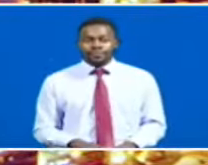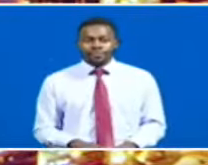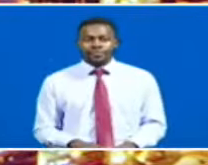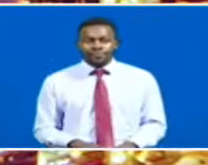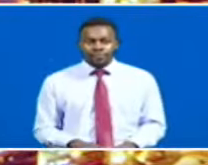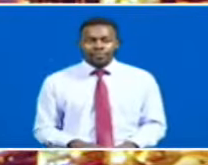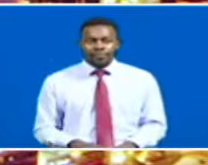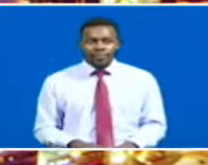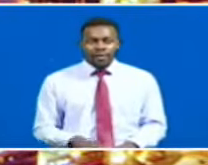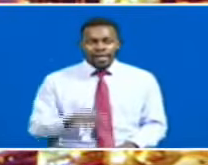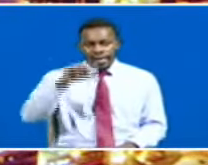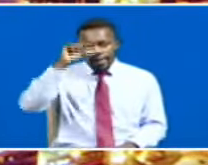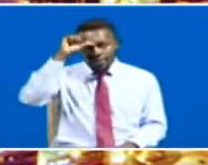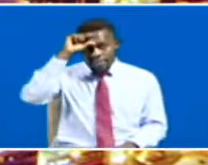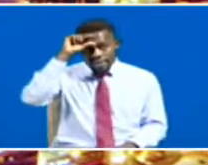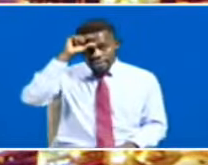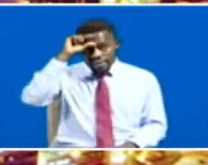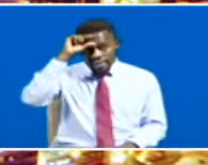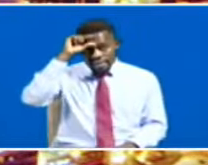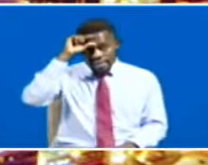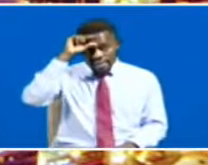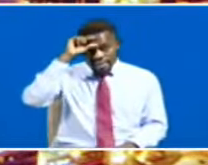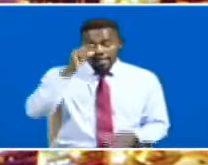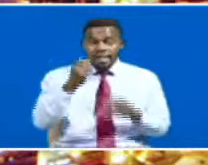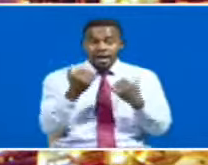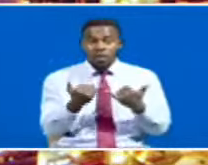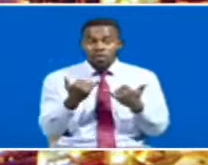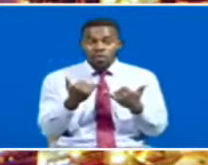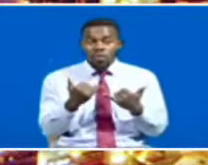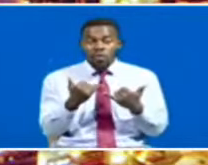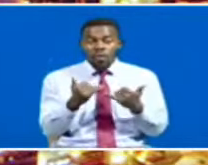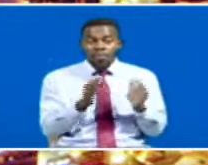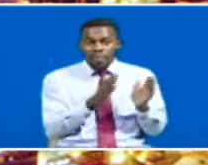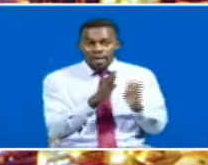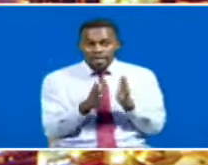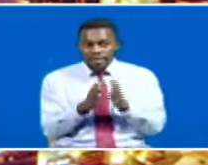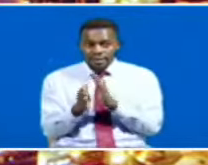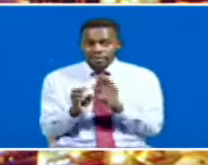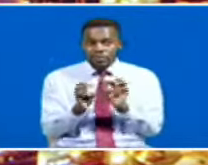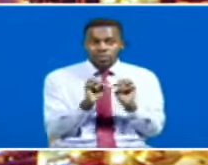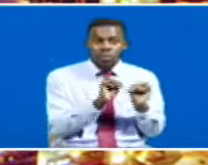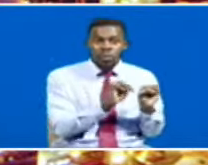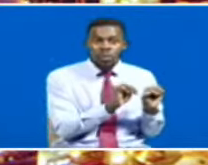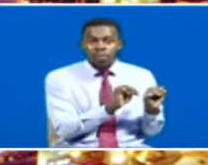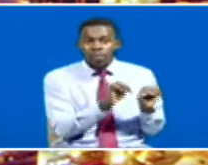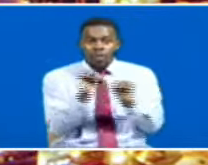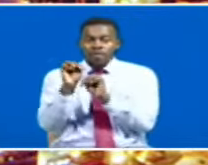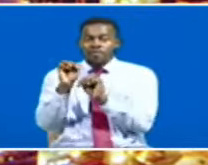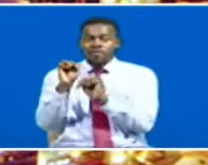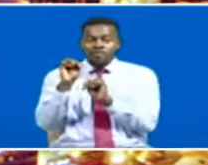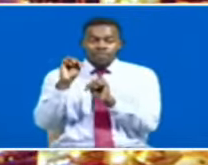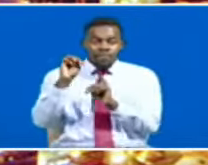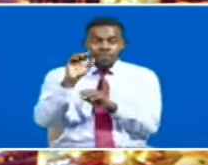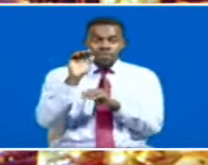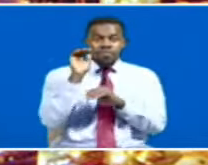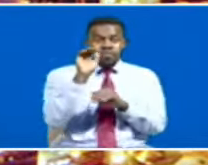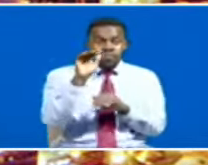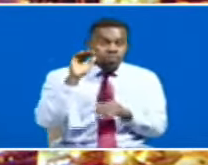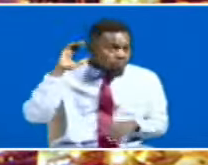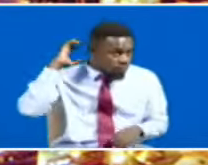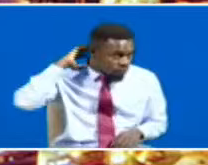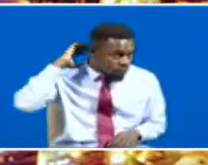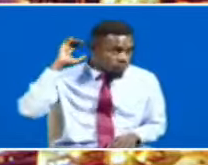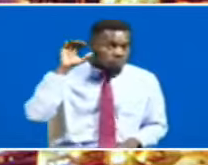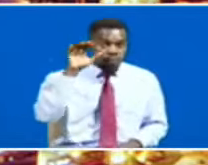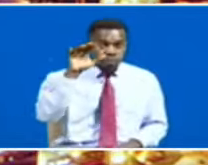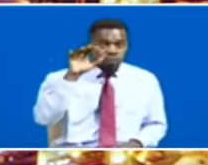Serikali imeahidi kuhamisha mamia ya wakazi wa Tana Delta katika kaunti ya Tana River ambao walazimika kuyahama